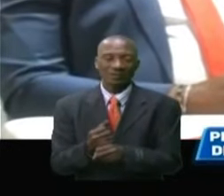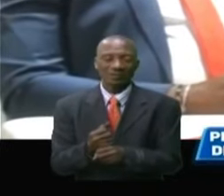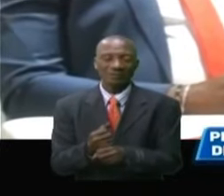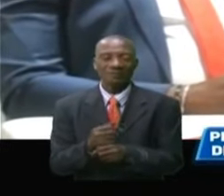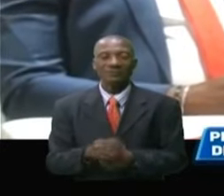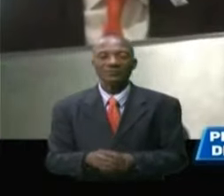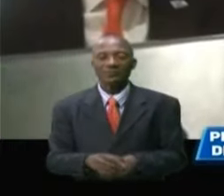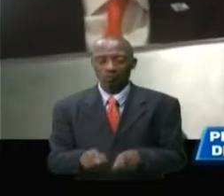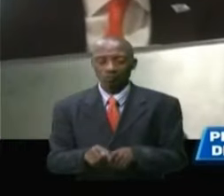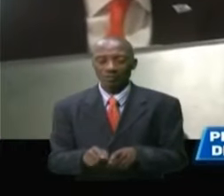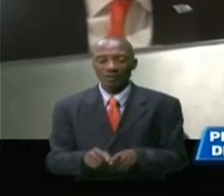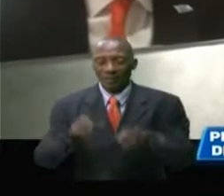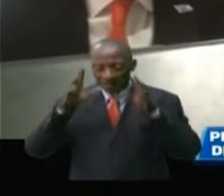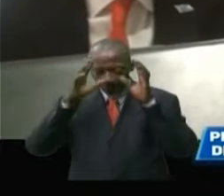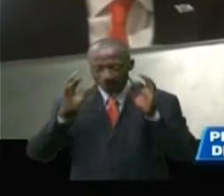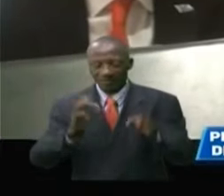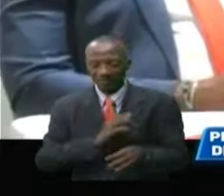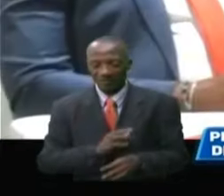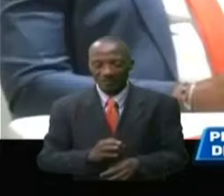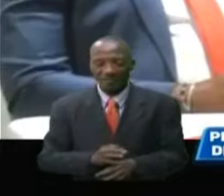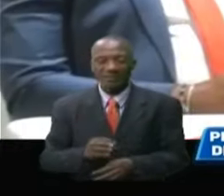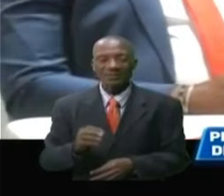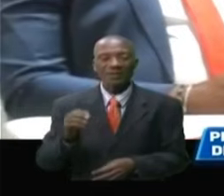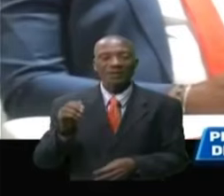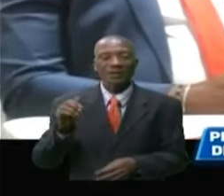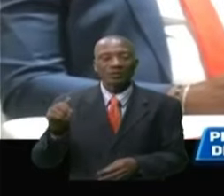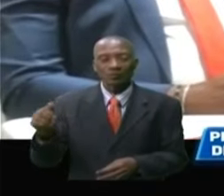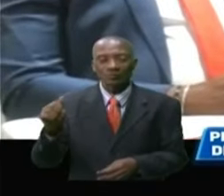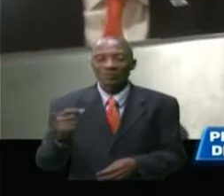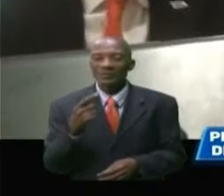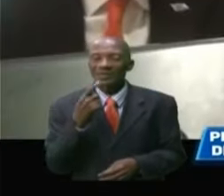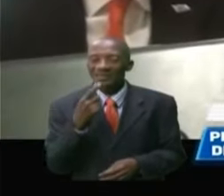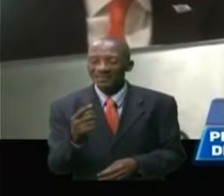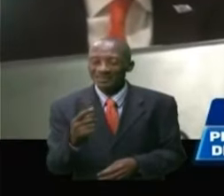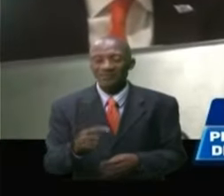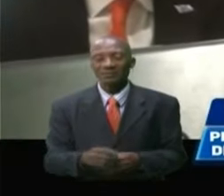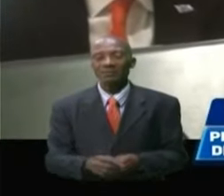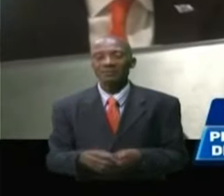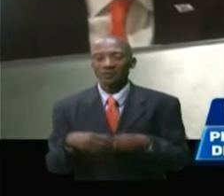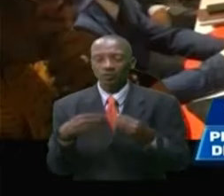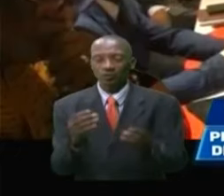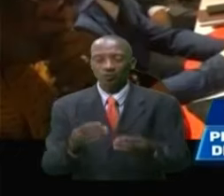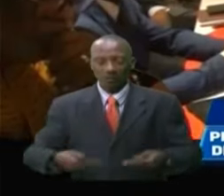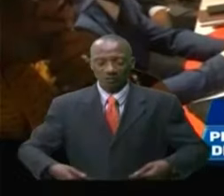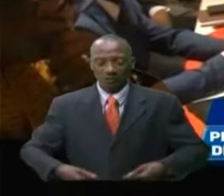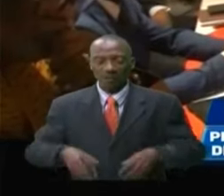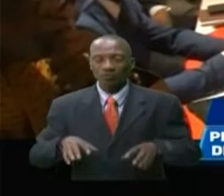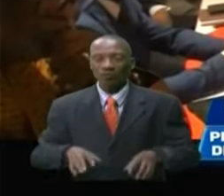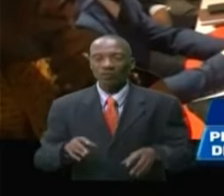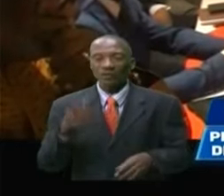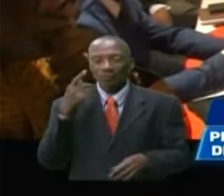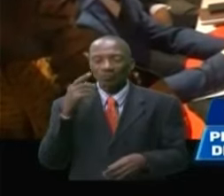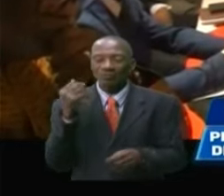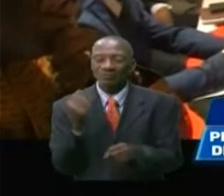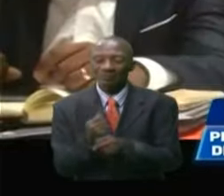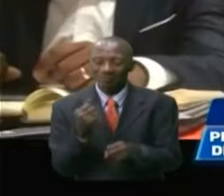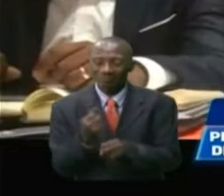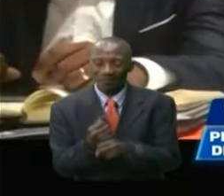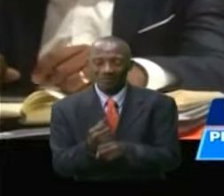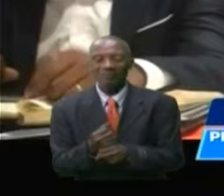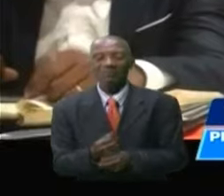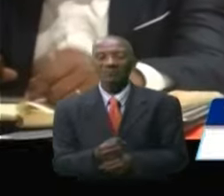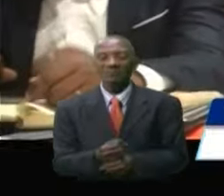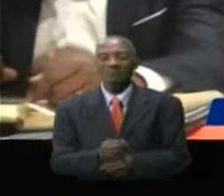l'État, Félix-Antoine Tshisekedi Tshilombo, celle d'offrir à la jeunesse congolaise des belles opportunités d'une employabilité concrète, gage